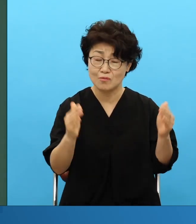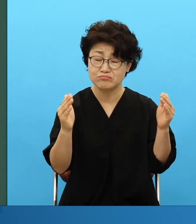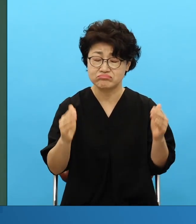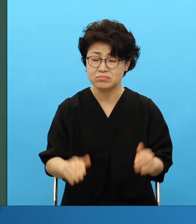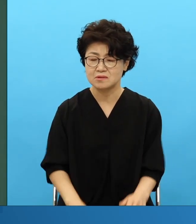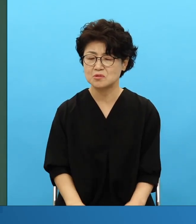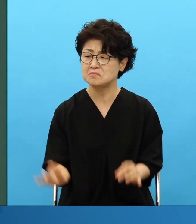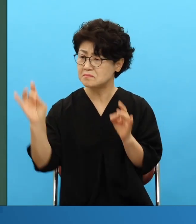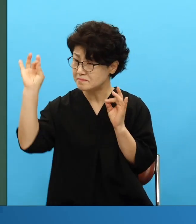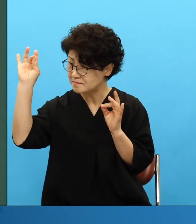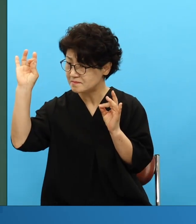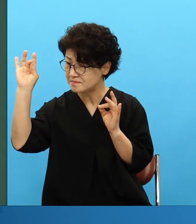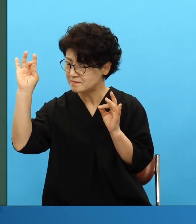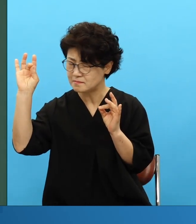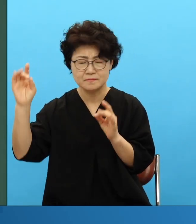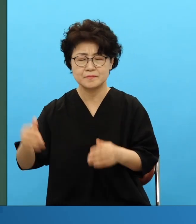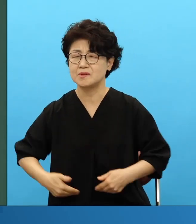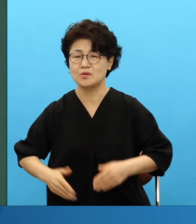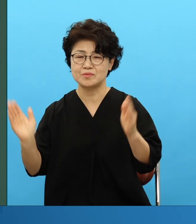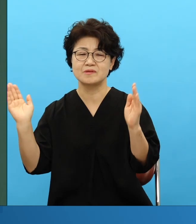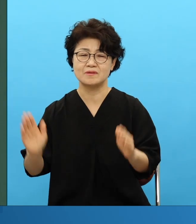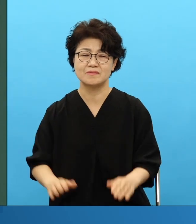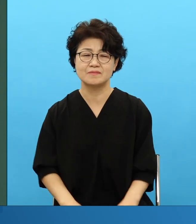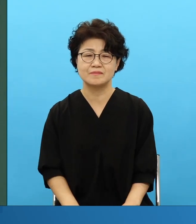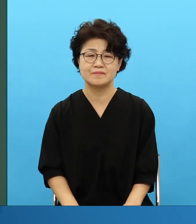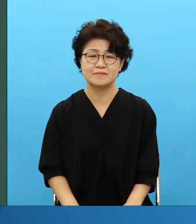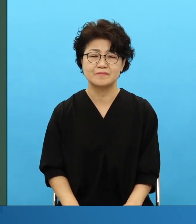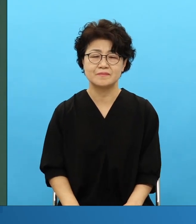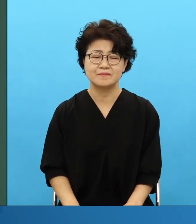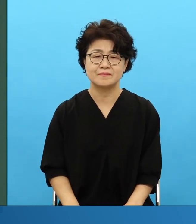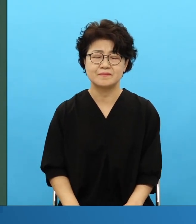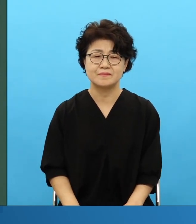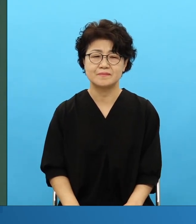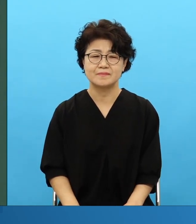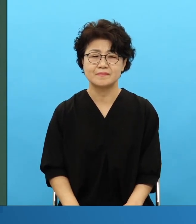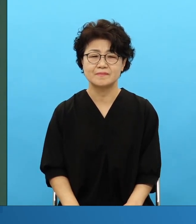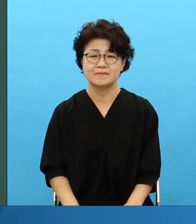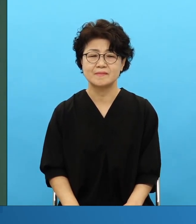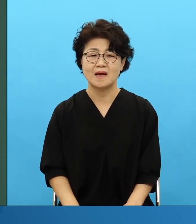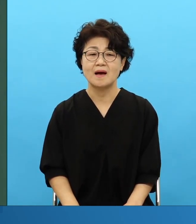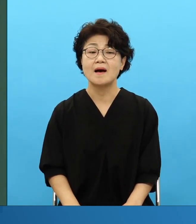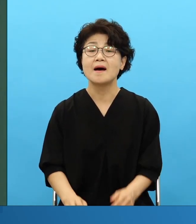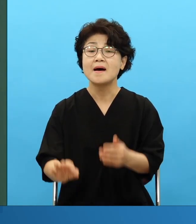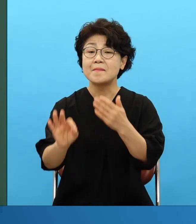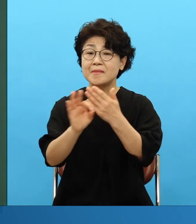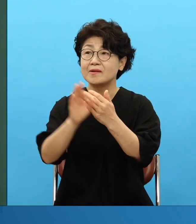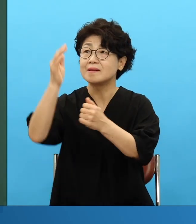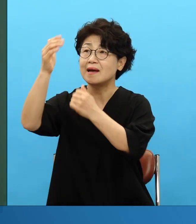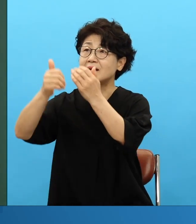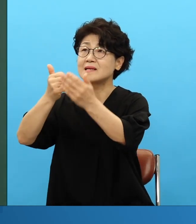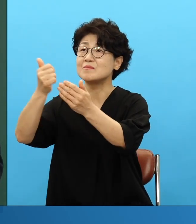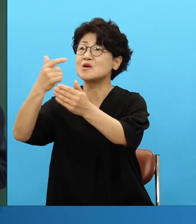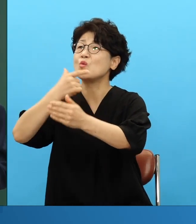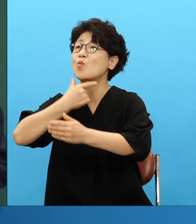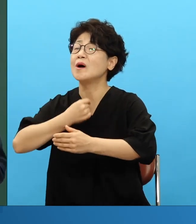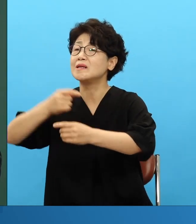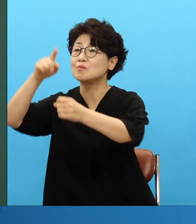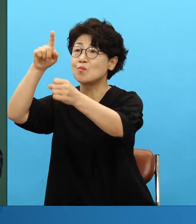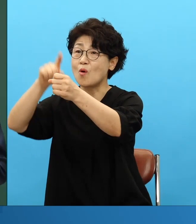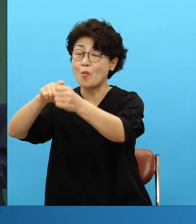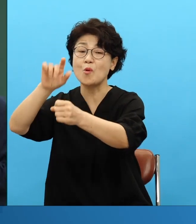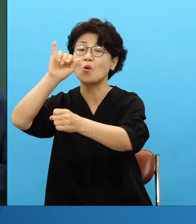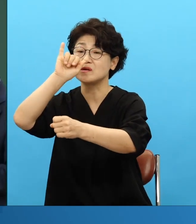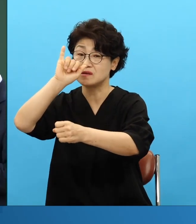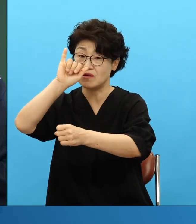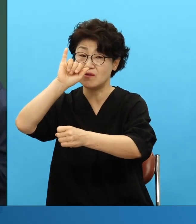really struggle and be difficult over this, or there's no reason not to do this. 그렇다면 하나님이 원하시는 목표가 있을 거 아닙니까? Then there is this